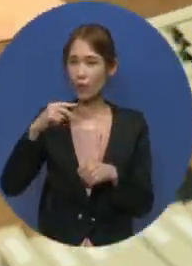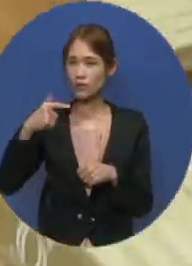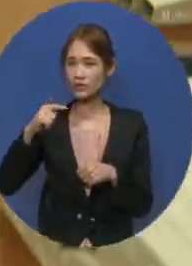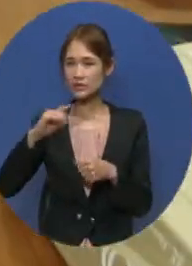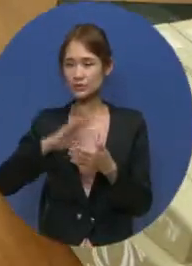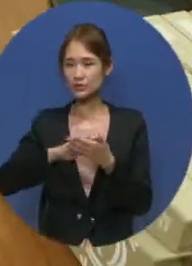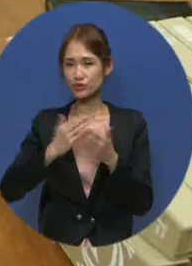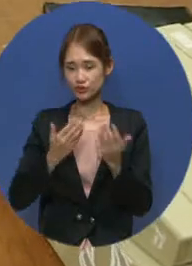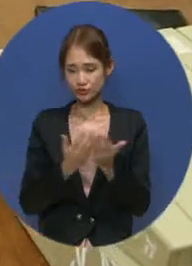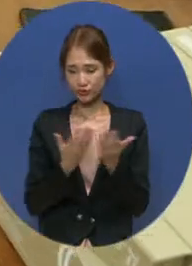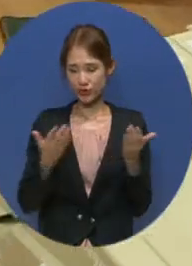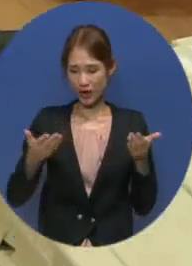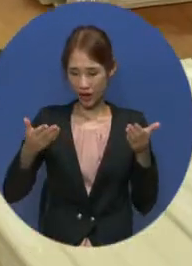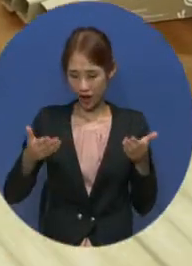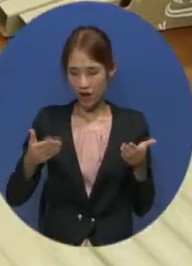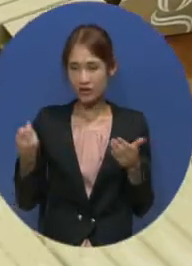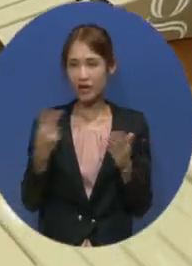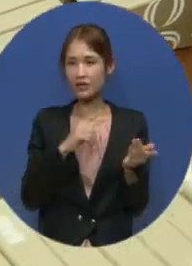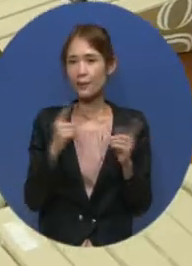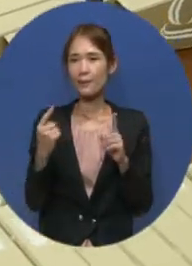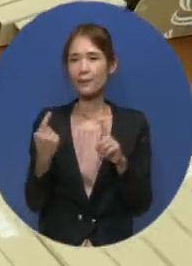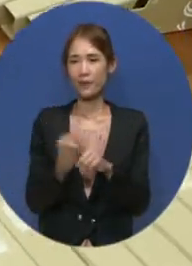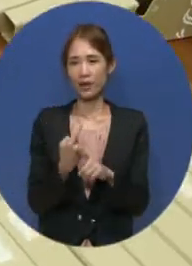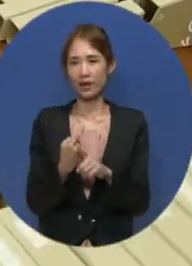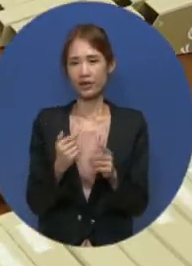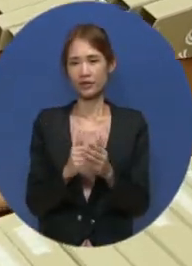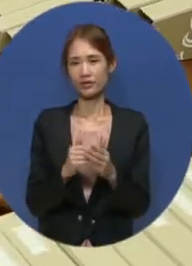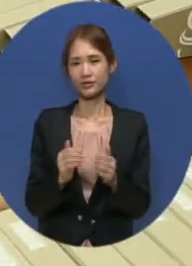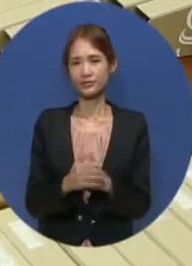거치대로 재탄생되는데요.